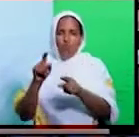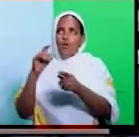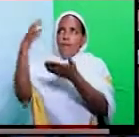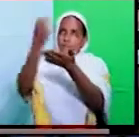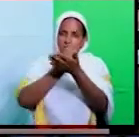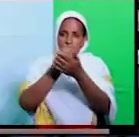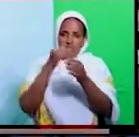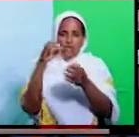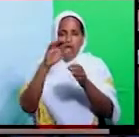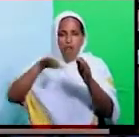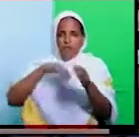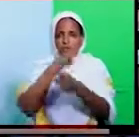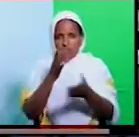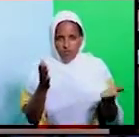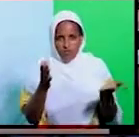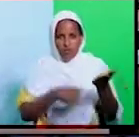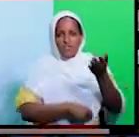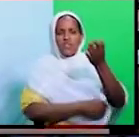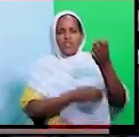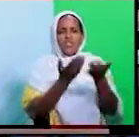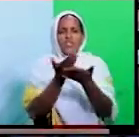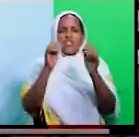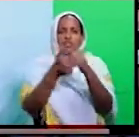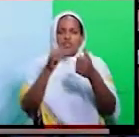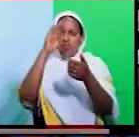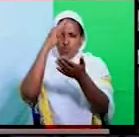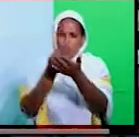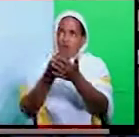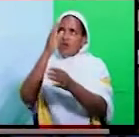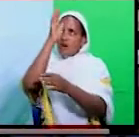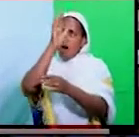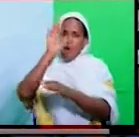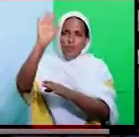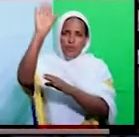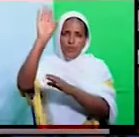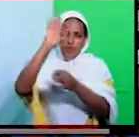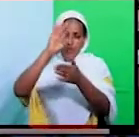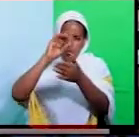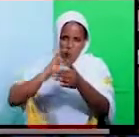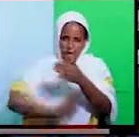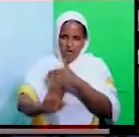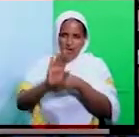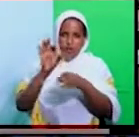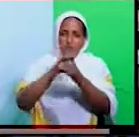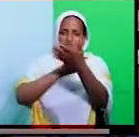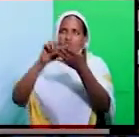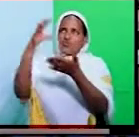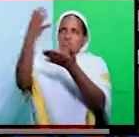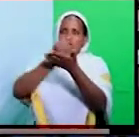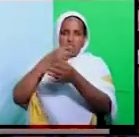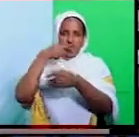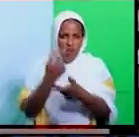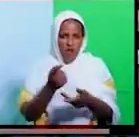ከኋላ ደረሱበት እና ጨበጨቡ ካለበት ከጀልባው አጠገብ ቆሙ ምን ሆናችሁ